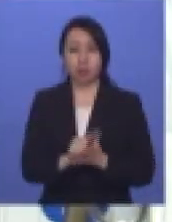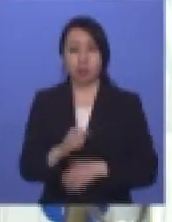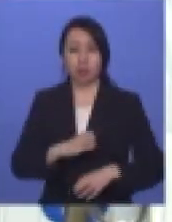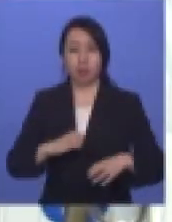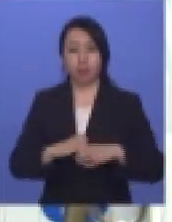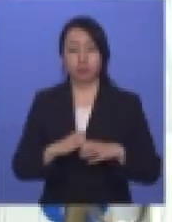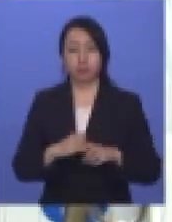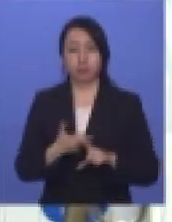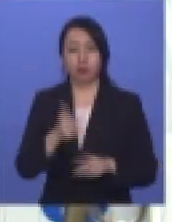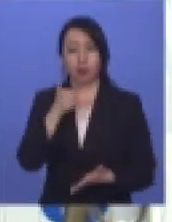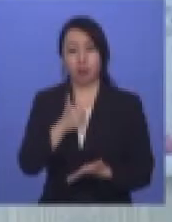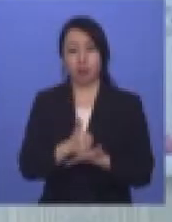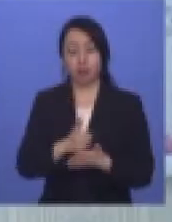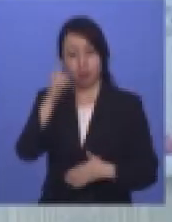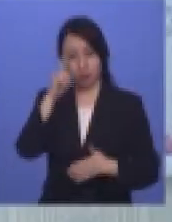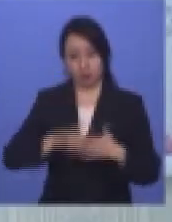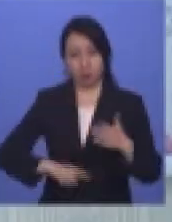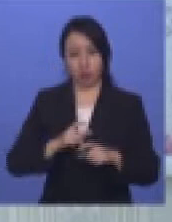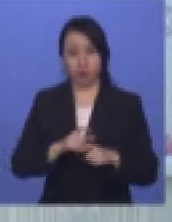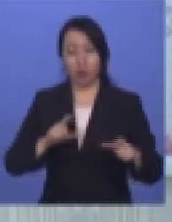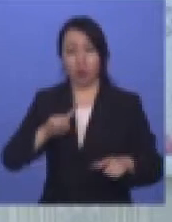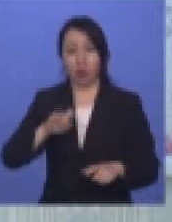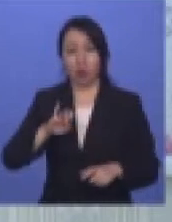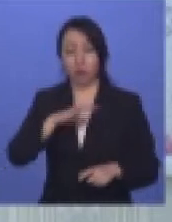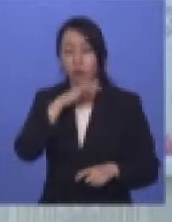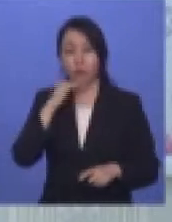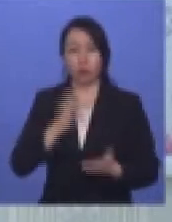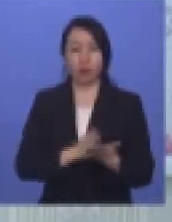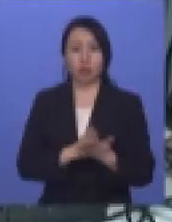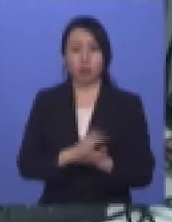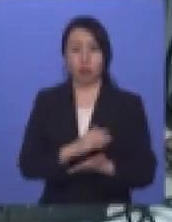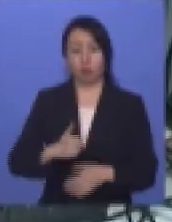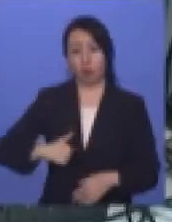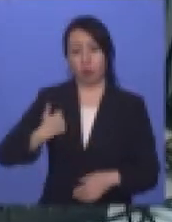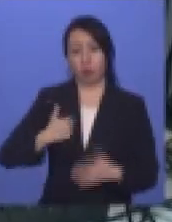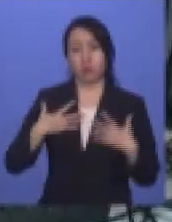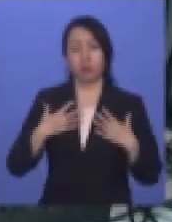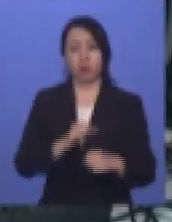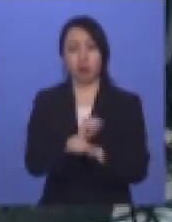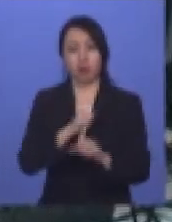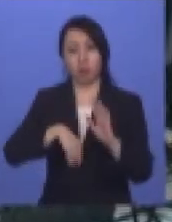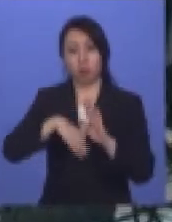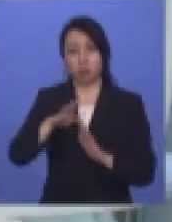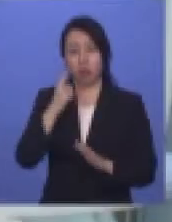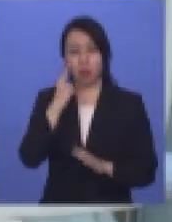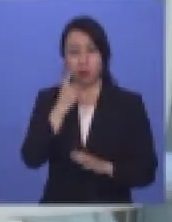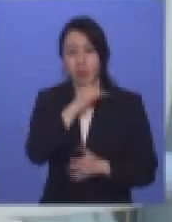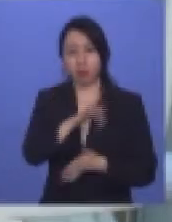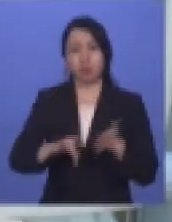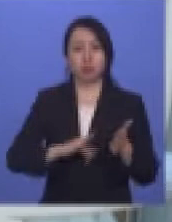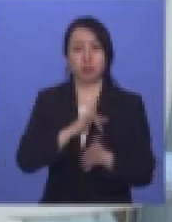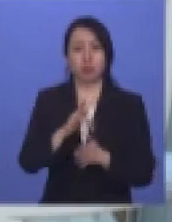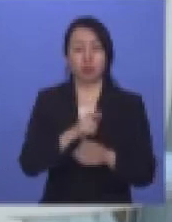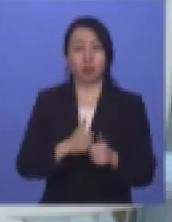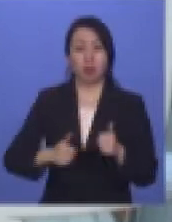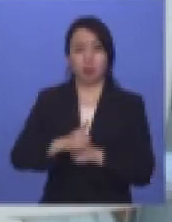репутации и, что самое главное, доверие клиентов. У «Айнакос» множество заслуг, гордость здравоохранения, лучший офтальмологический центр,